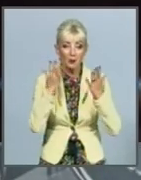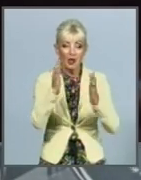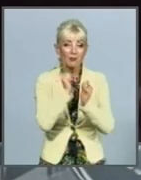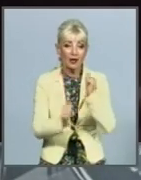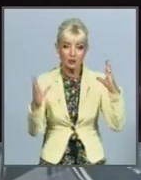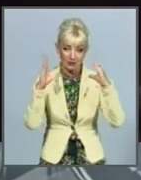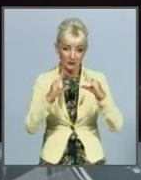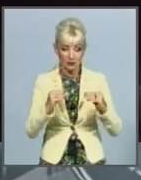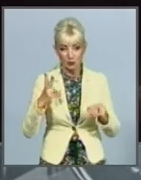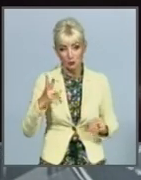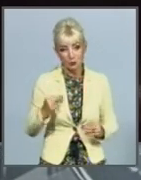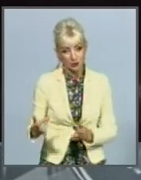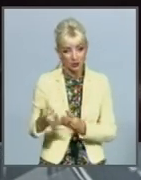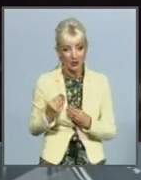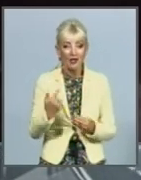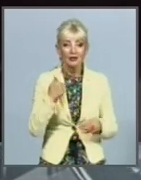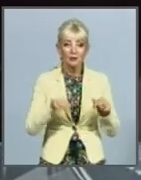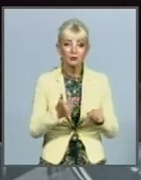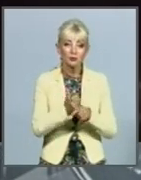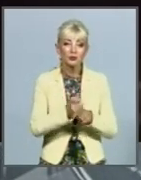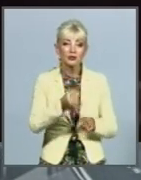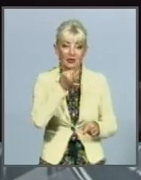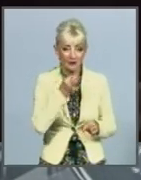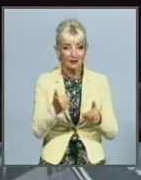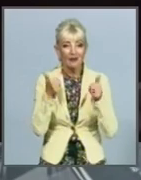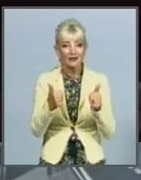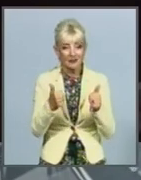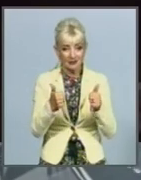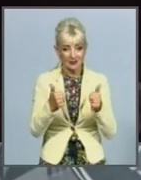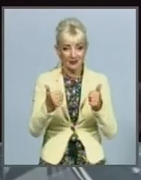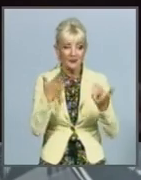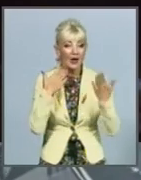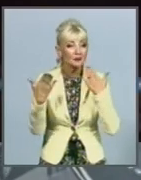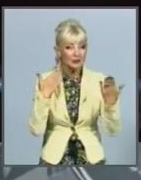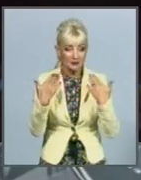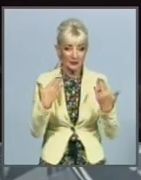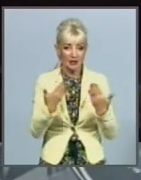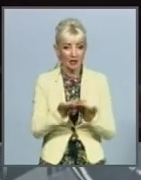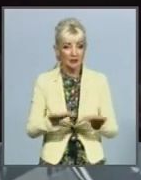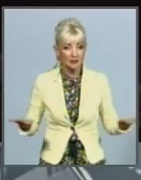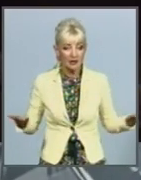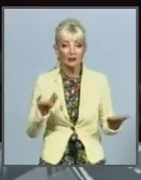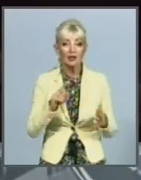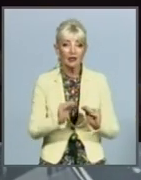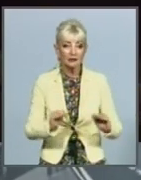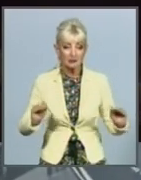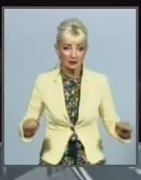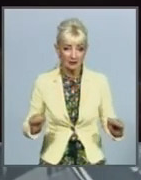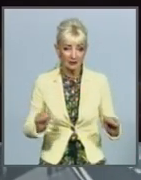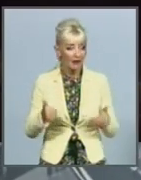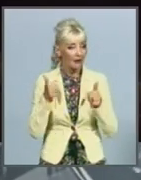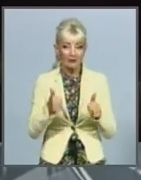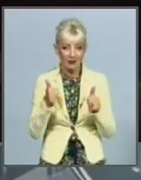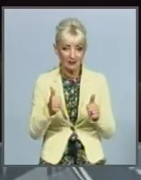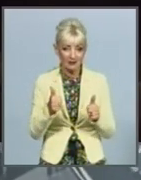вот с дочечкой. Нам здесь очень нравится, очень классная атмосфера, сцена вот здесь для детей, ну, классно